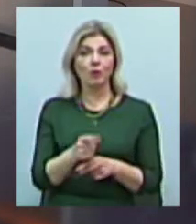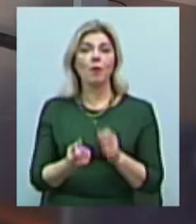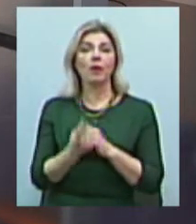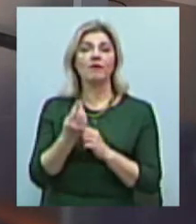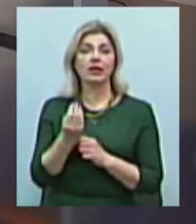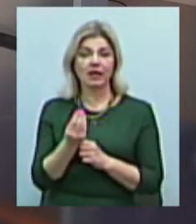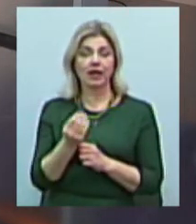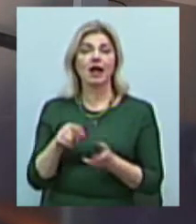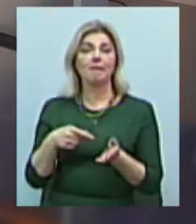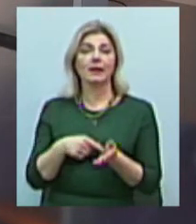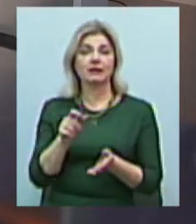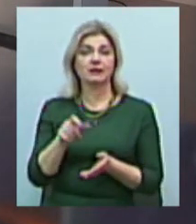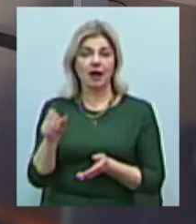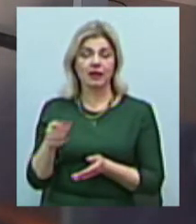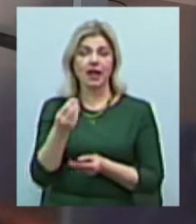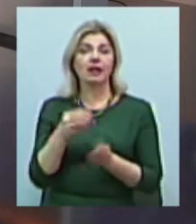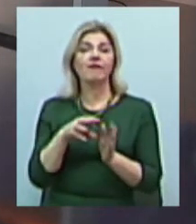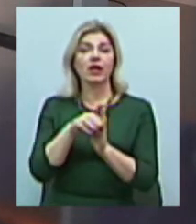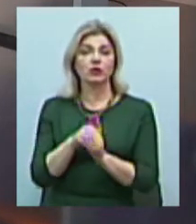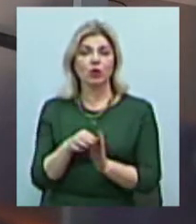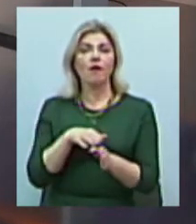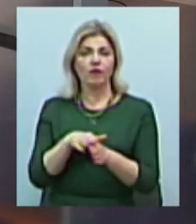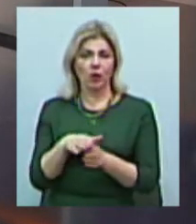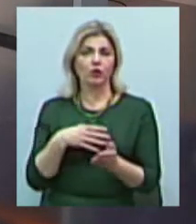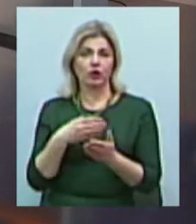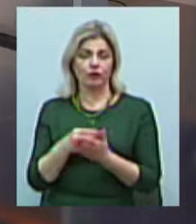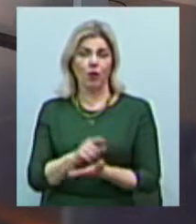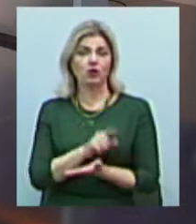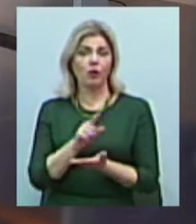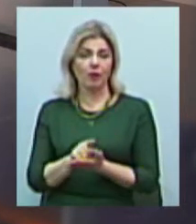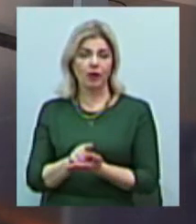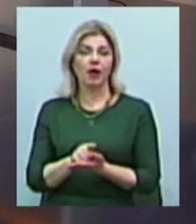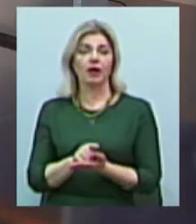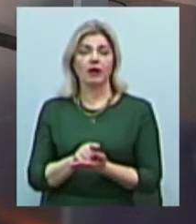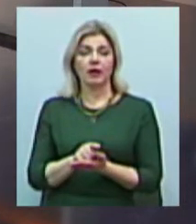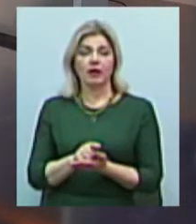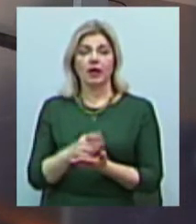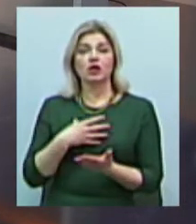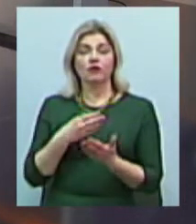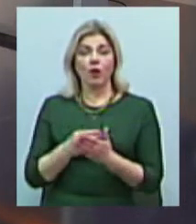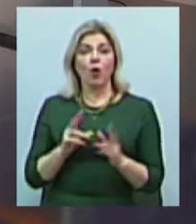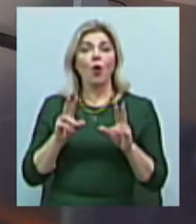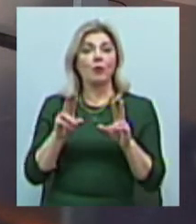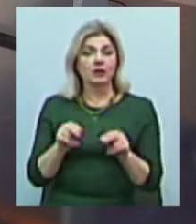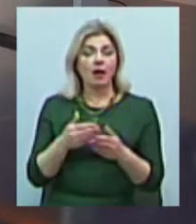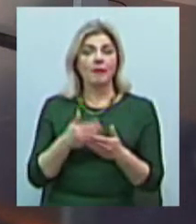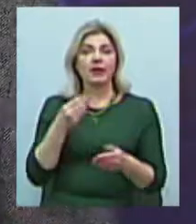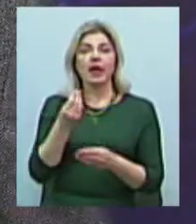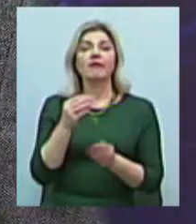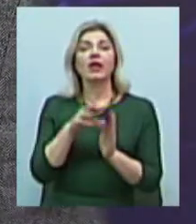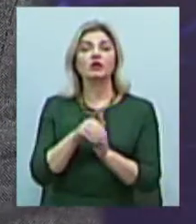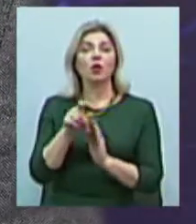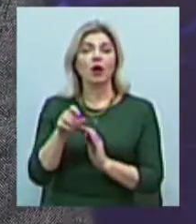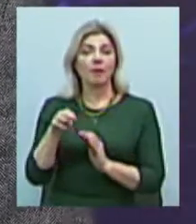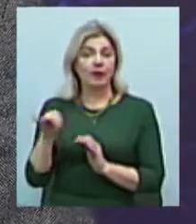місця, інвестор. Ми виконали, по суті, свої зобов'язання перед інвестором, свої обіцянки. Розпочато